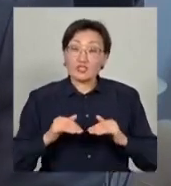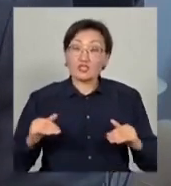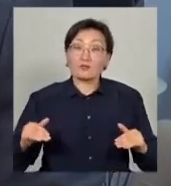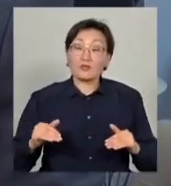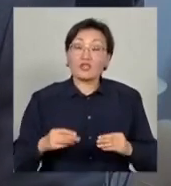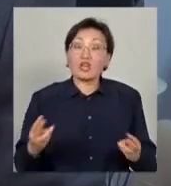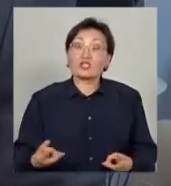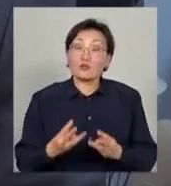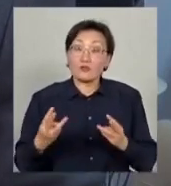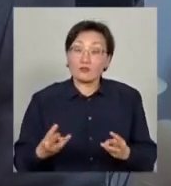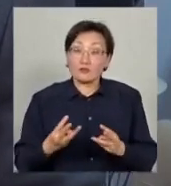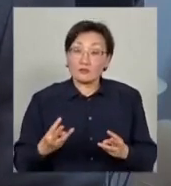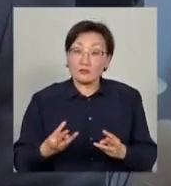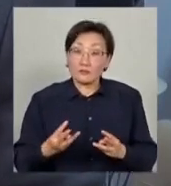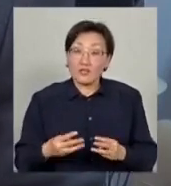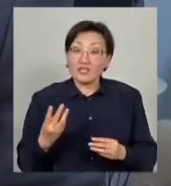степень ожогов